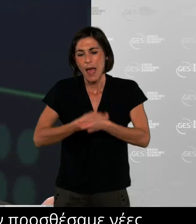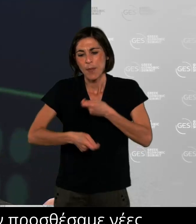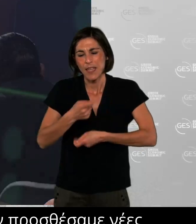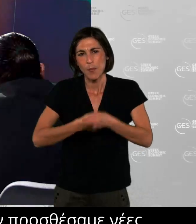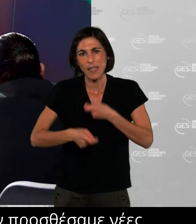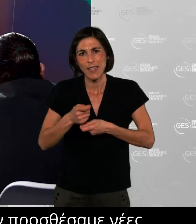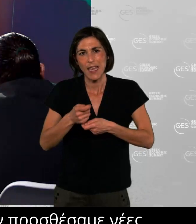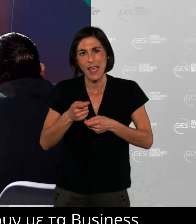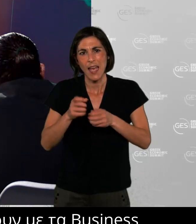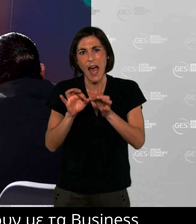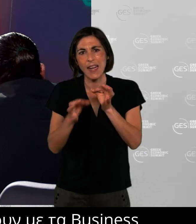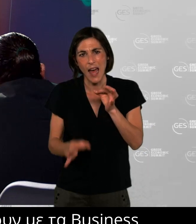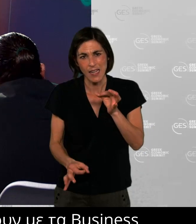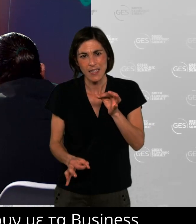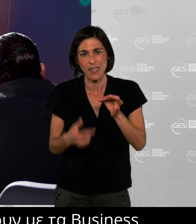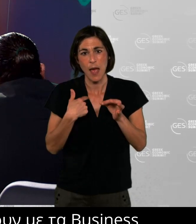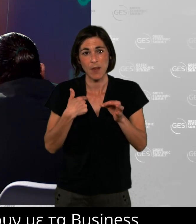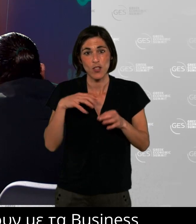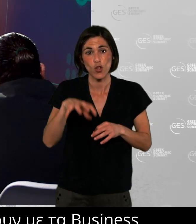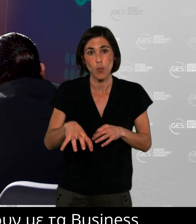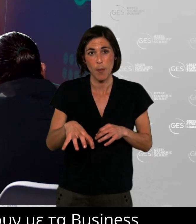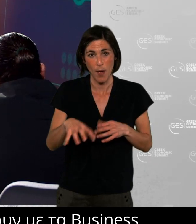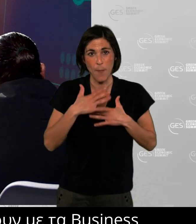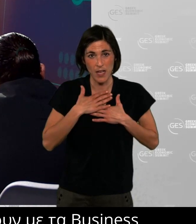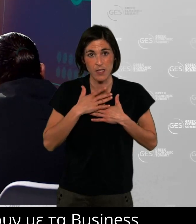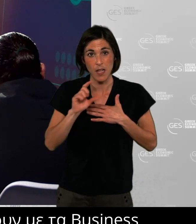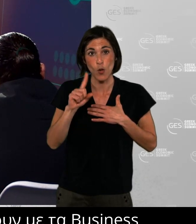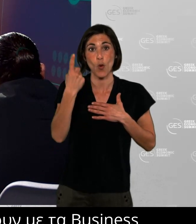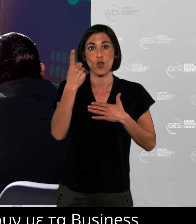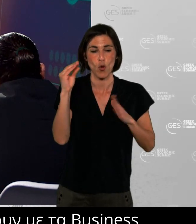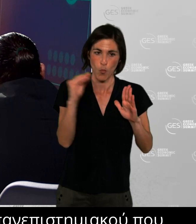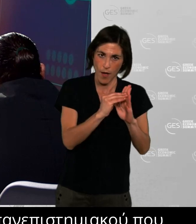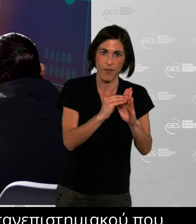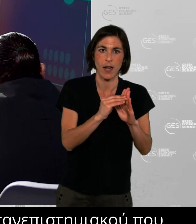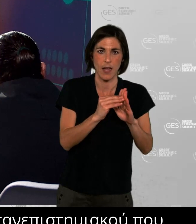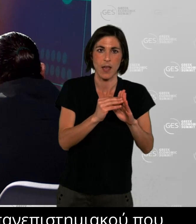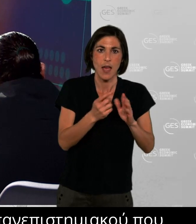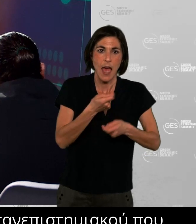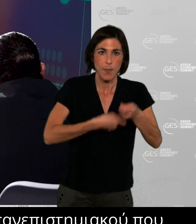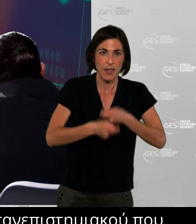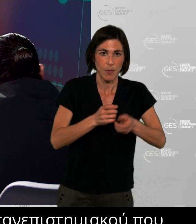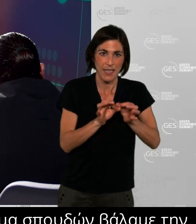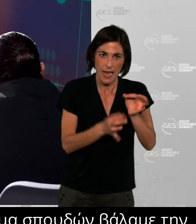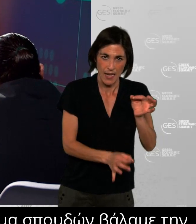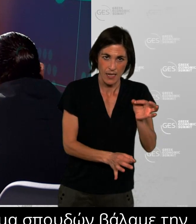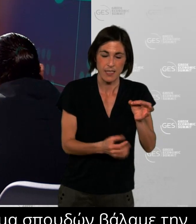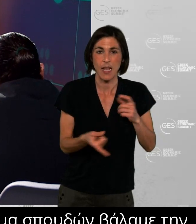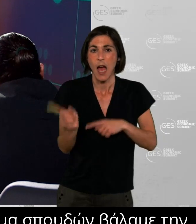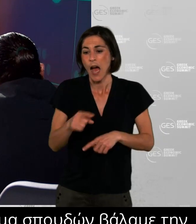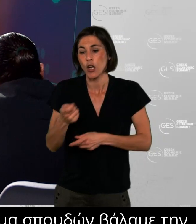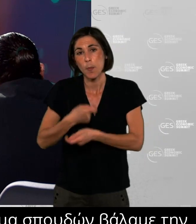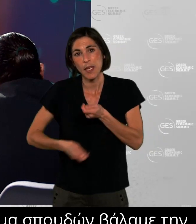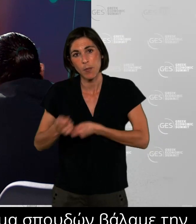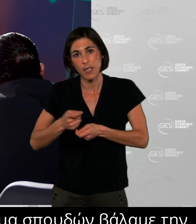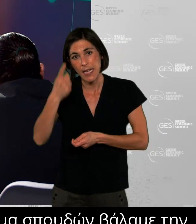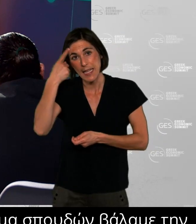το πρώτο τμήμα πανεπιστημιακό που έβαλε την κατεύθυνση των business analytics στο πρόγραμμα σπουδών. Βάλαμε την κατεύθυνση επιχειρηματικότητα και καινοτομία. Λοιπόν, πάλι το πρώτο τμήμα